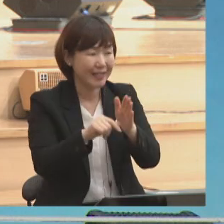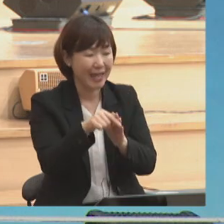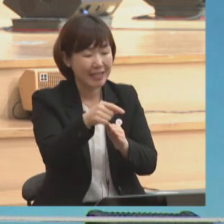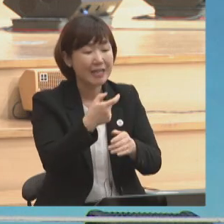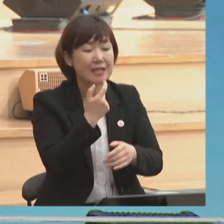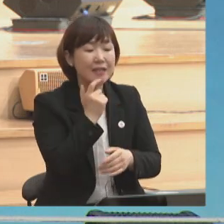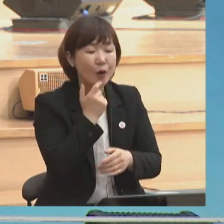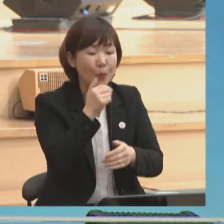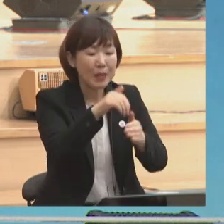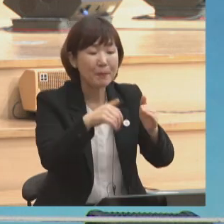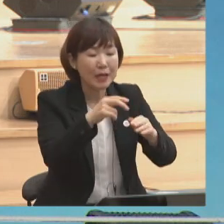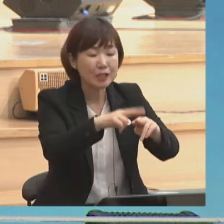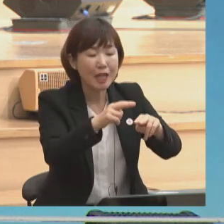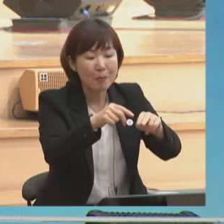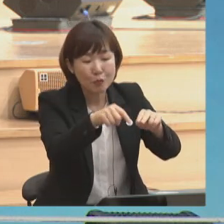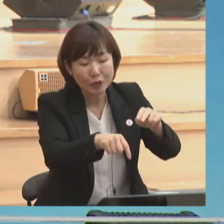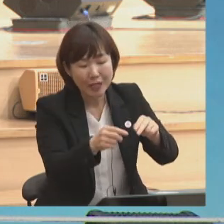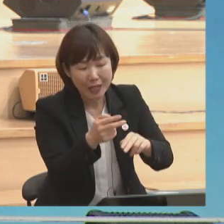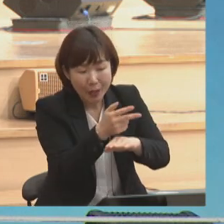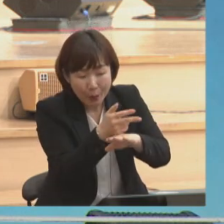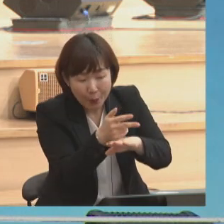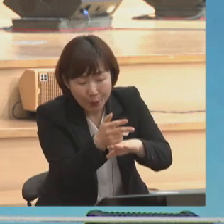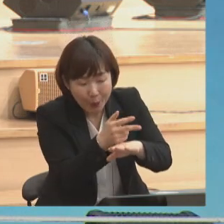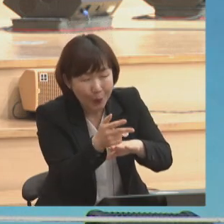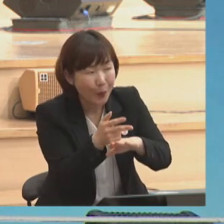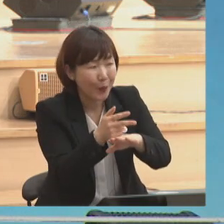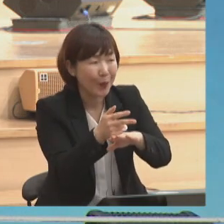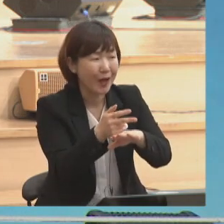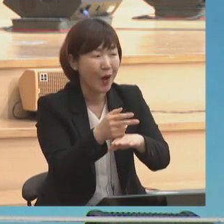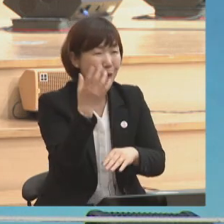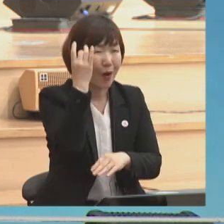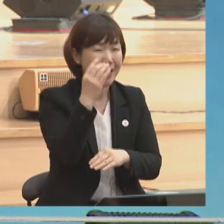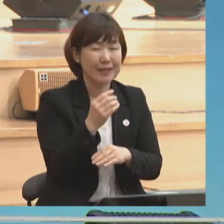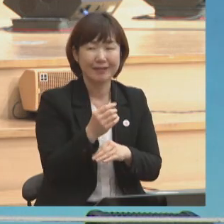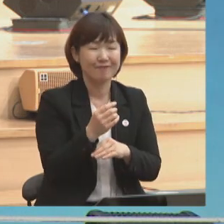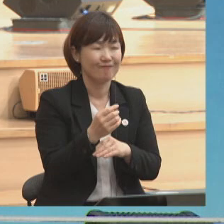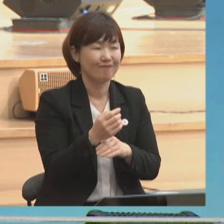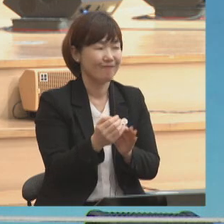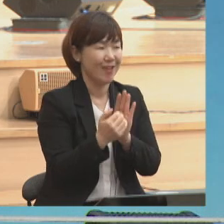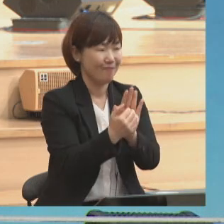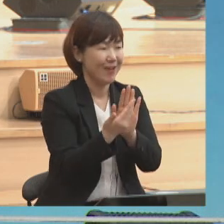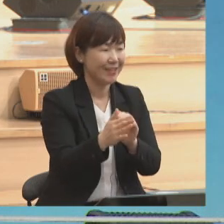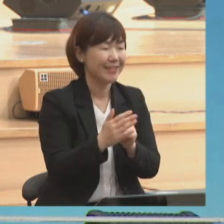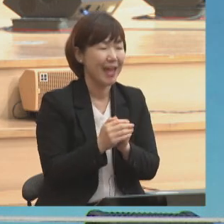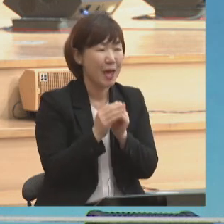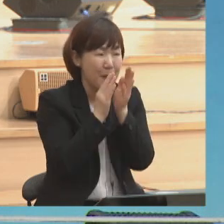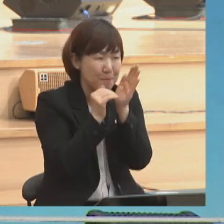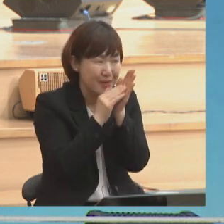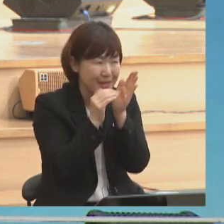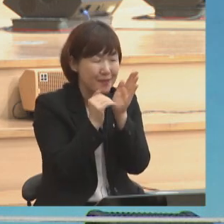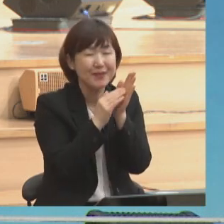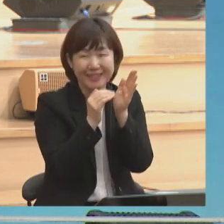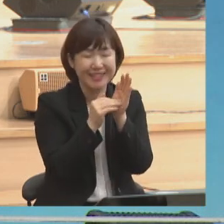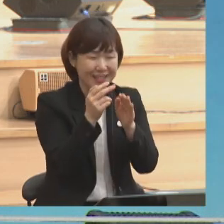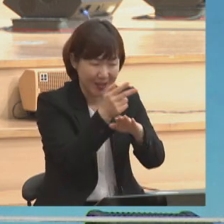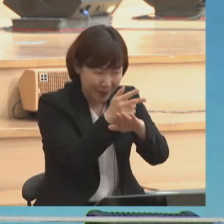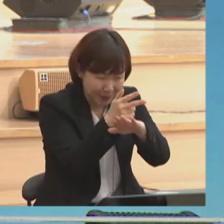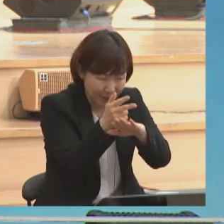안 왔을까요? 이 원래 촬영이 안 되는데 우리끼리 야매로